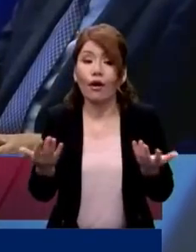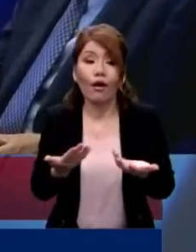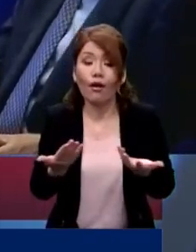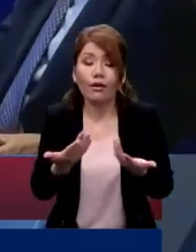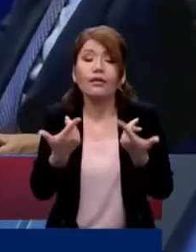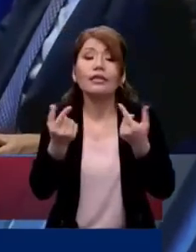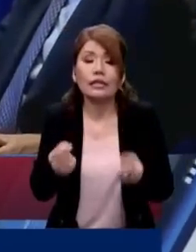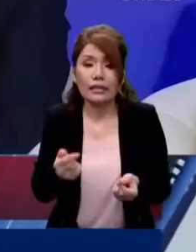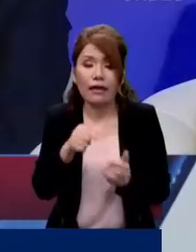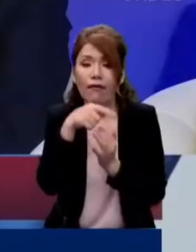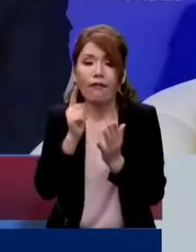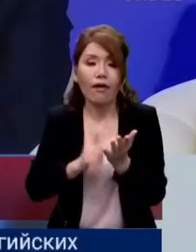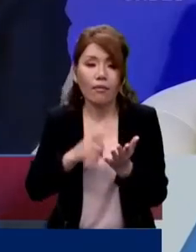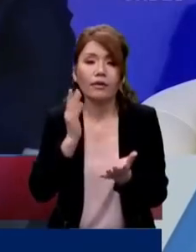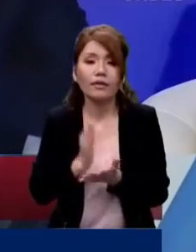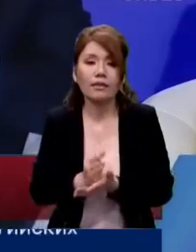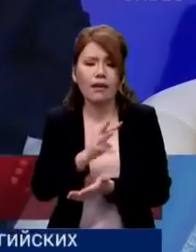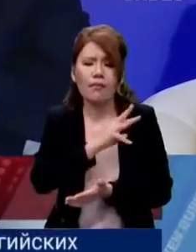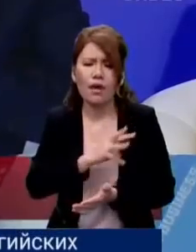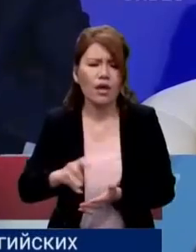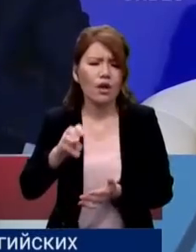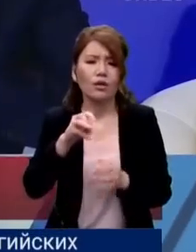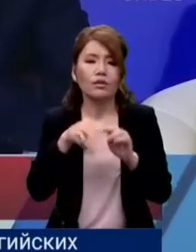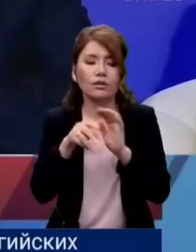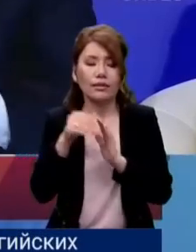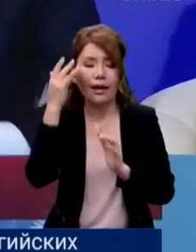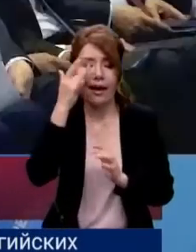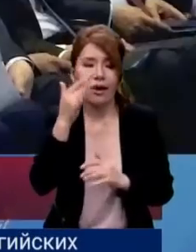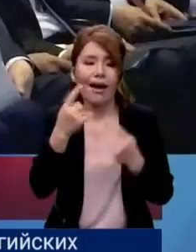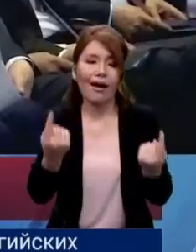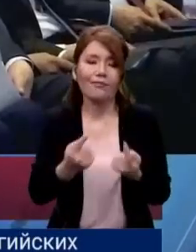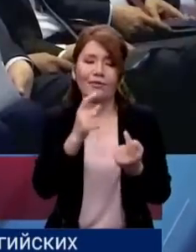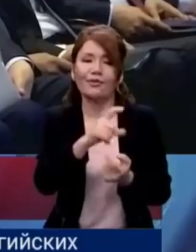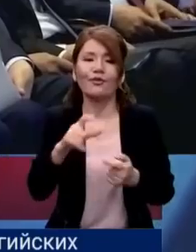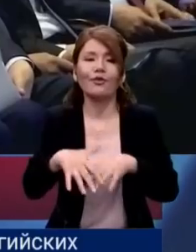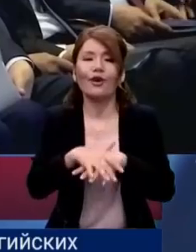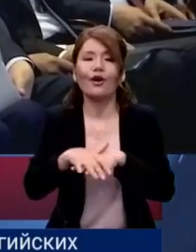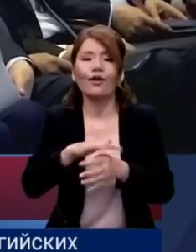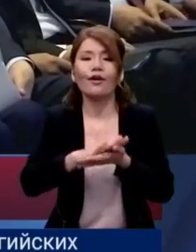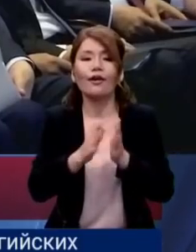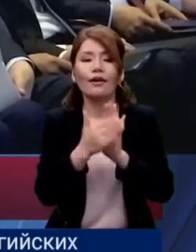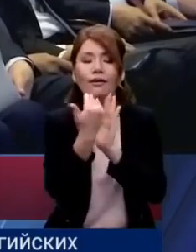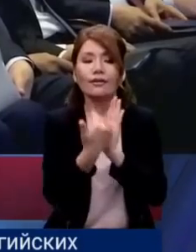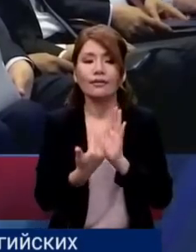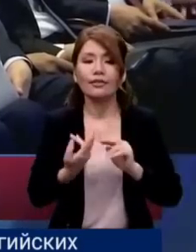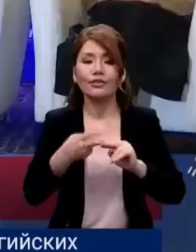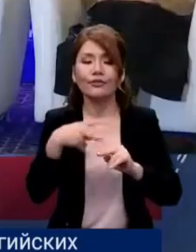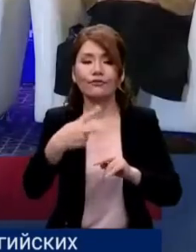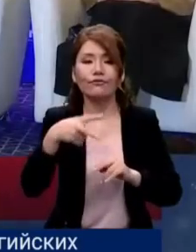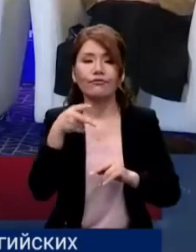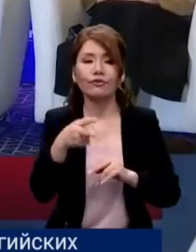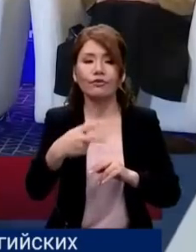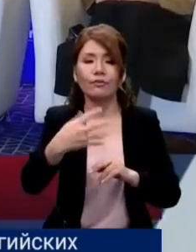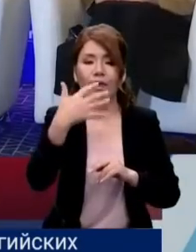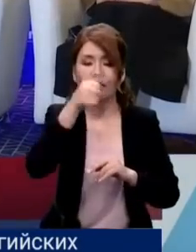қайда деген заңды сұрақ туындайды. Ал миллиондарды тек түсінде көретін қараша халықтың табысын арттыру бағдарламасы 2025 жылға